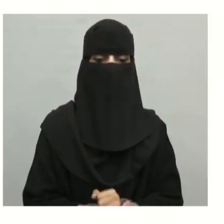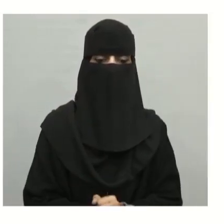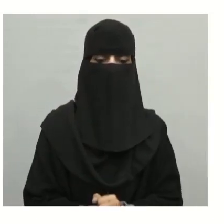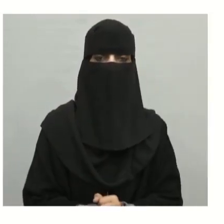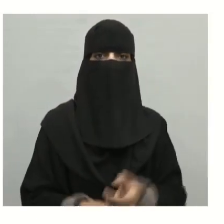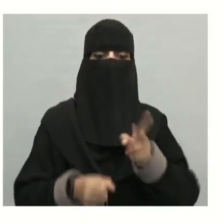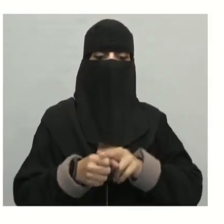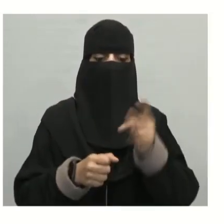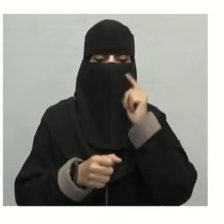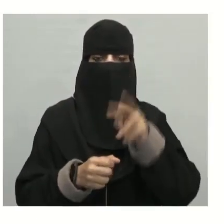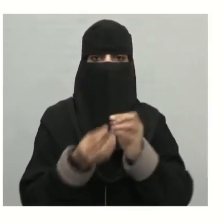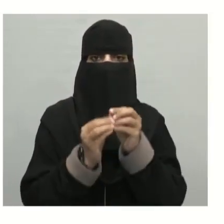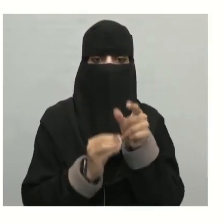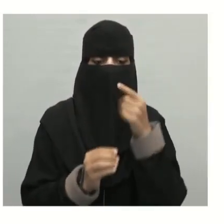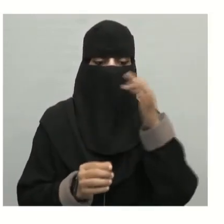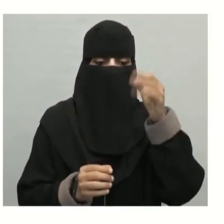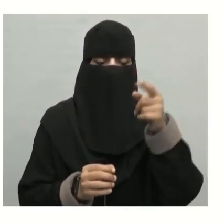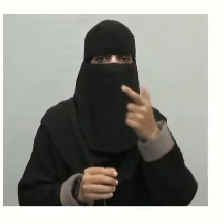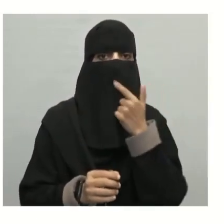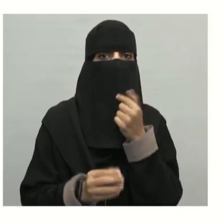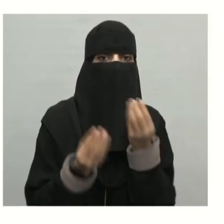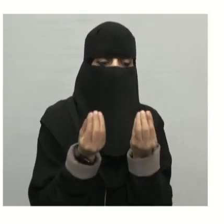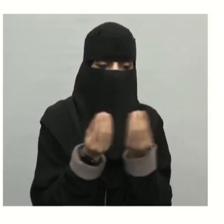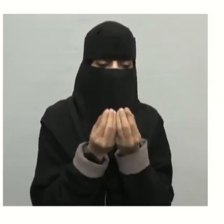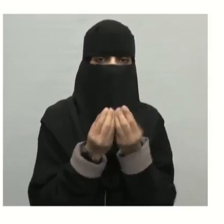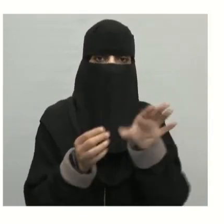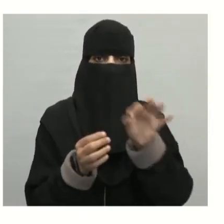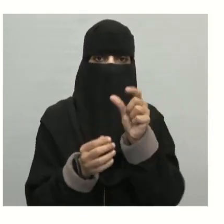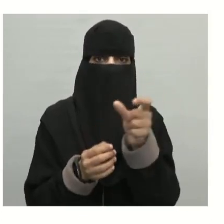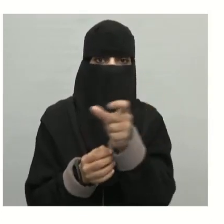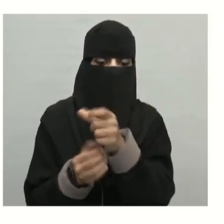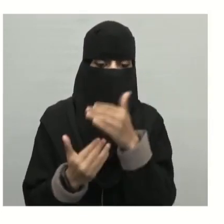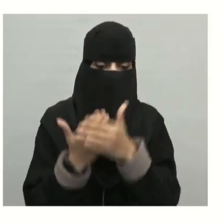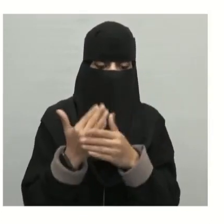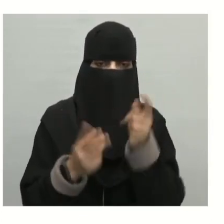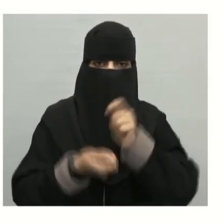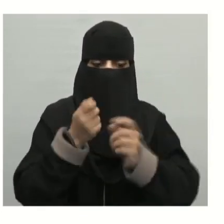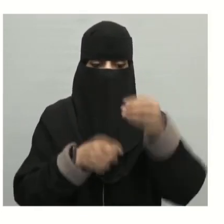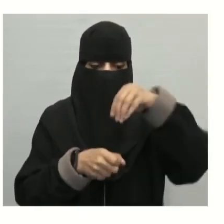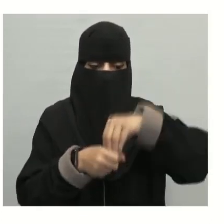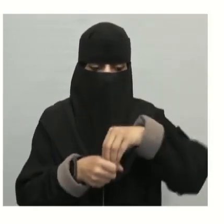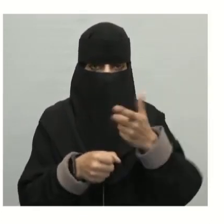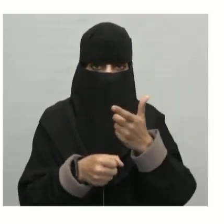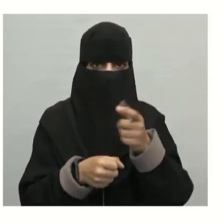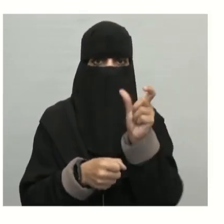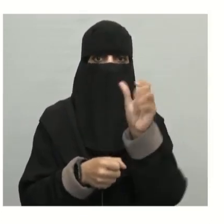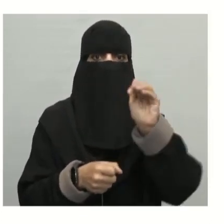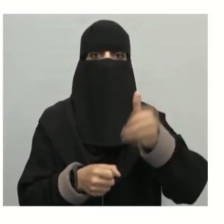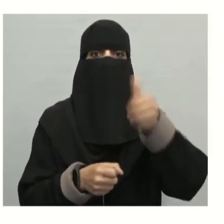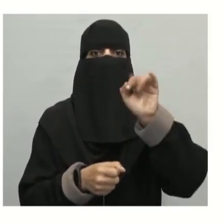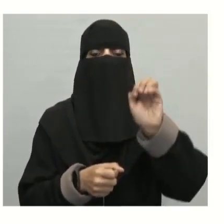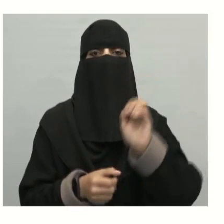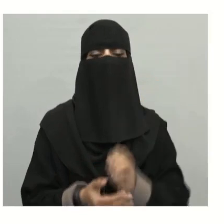كذلك يشير اللون الذهبي المحمر في بعض القطع النقديه الجديده على احتوائها على عنصر النحاس